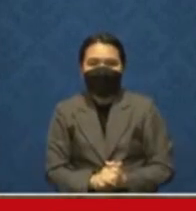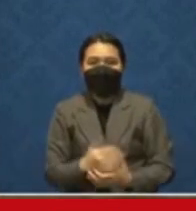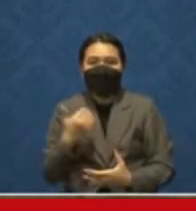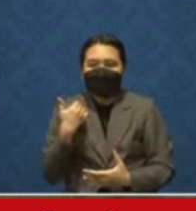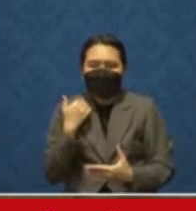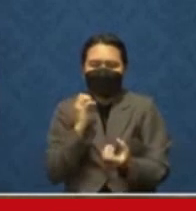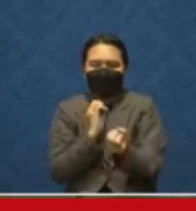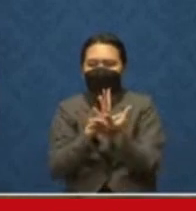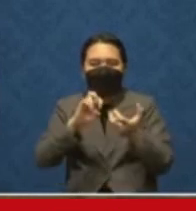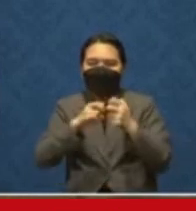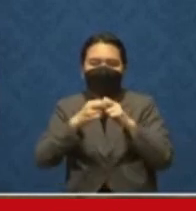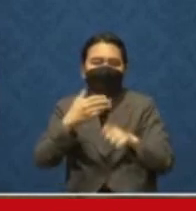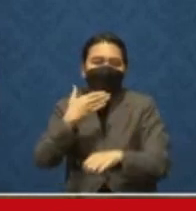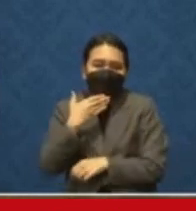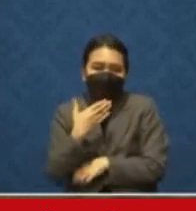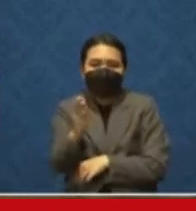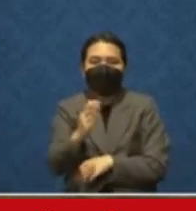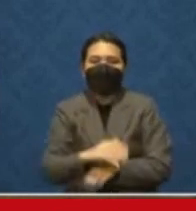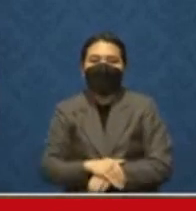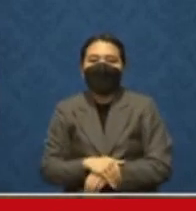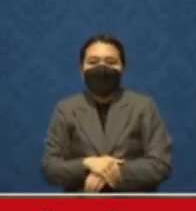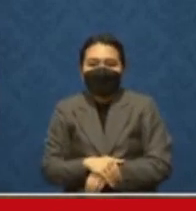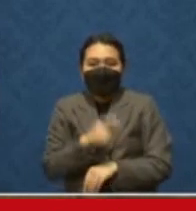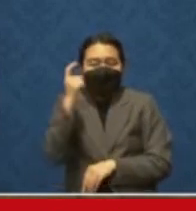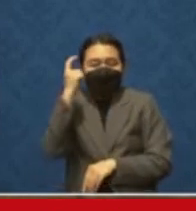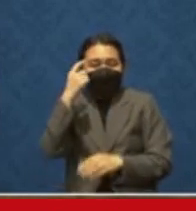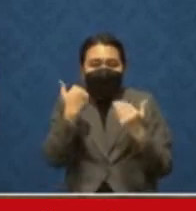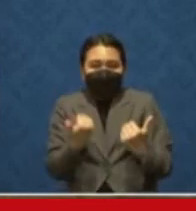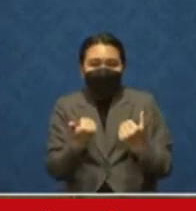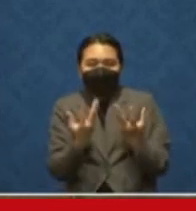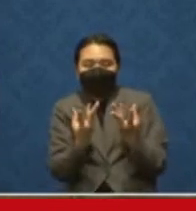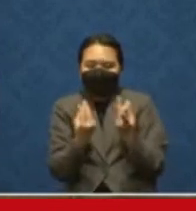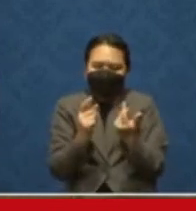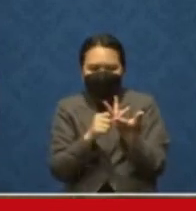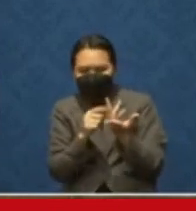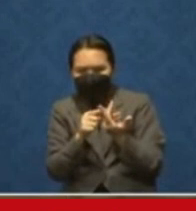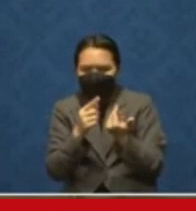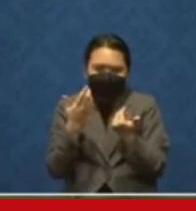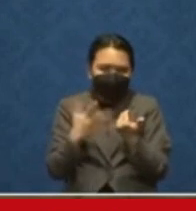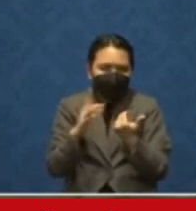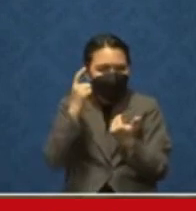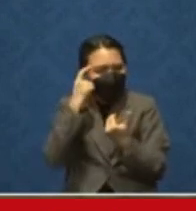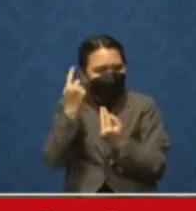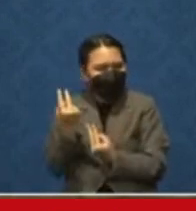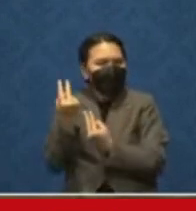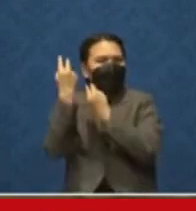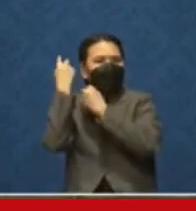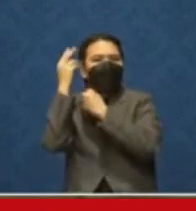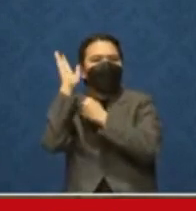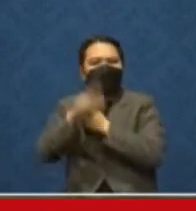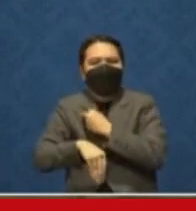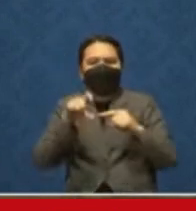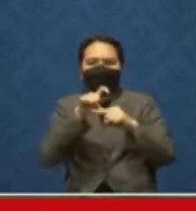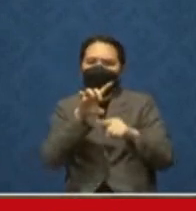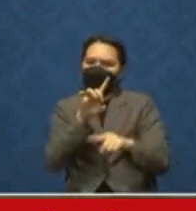มันไม่มีทางจบมีชัยชนะที่ได้มาก็เป็นชัยชนะที่ไม่ยอมรับกันแต่มันก็จะมีปัญหาอย่าง